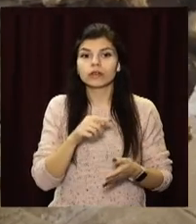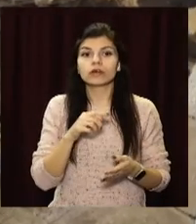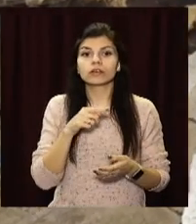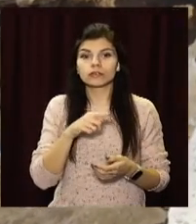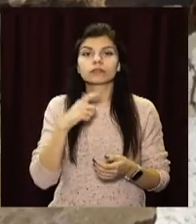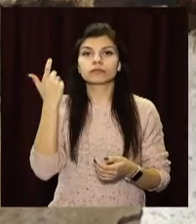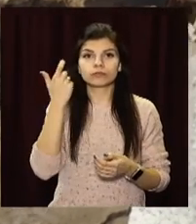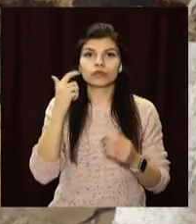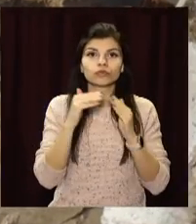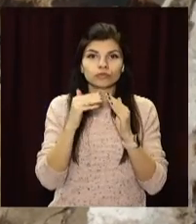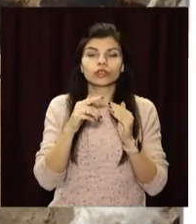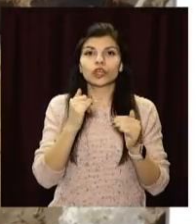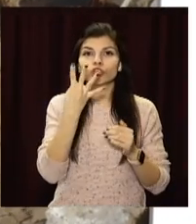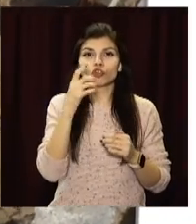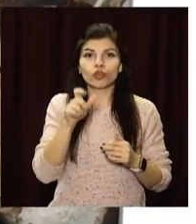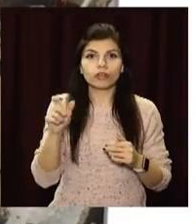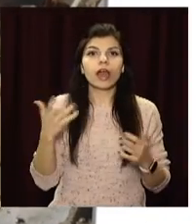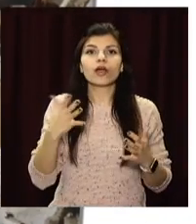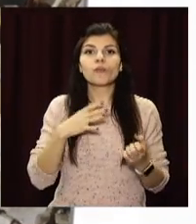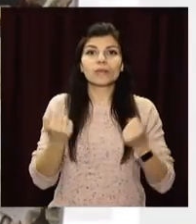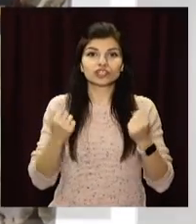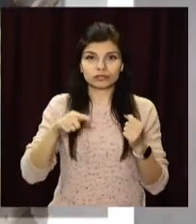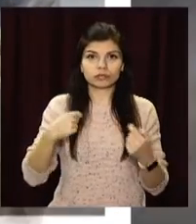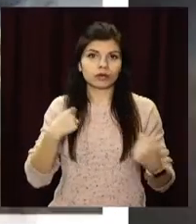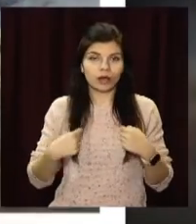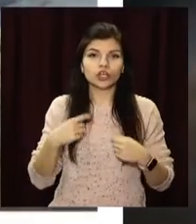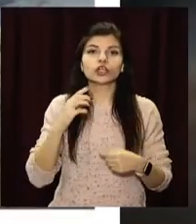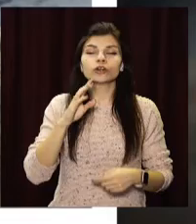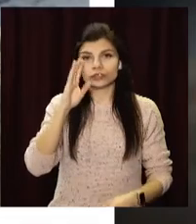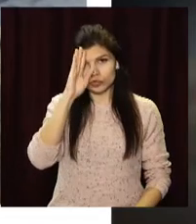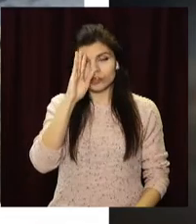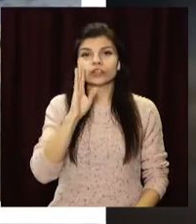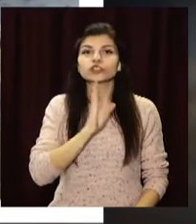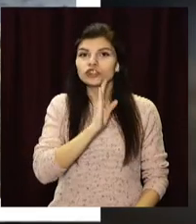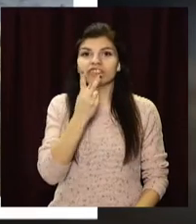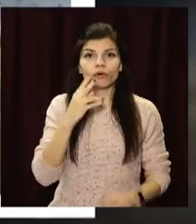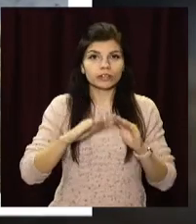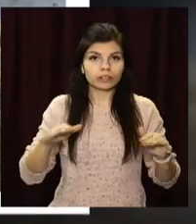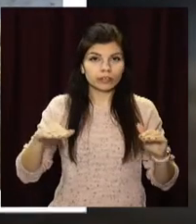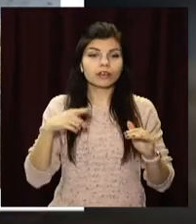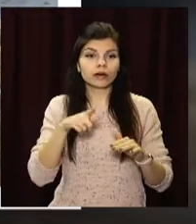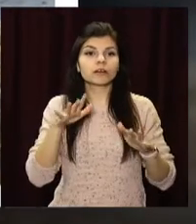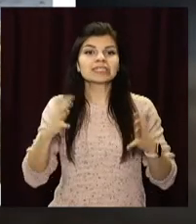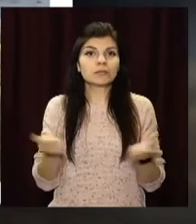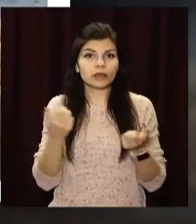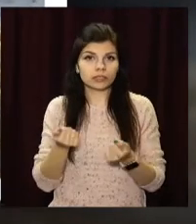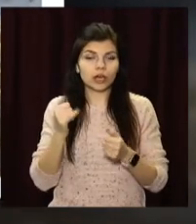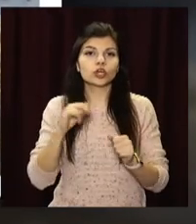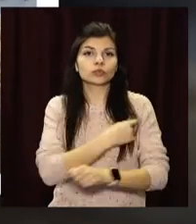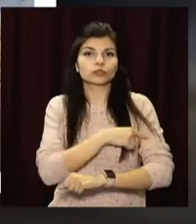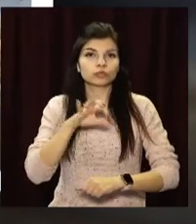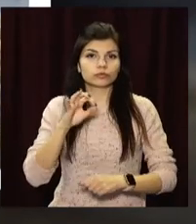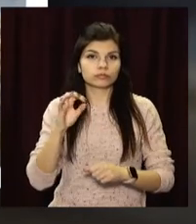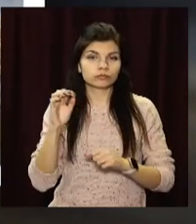постраждала господарка дому та четверо людей, що їхали в салоні – чоловік, жінка та двоє дітей. На місце події прибули рятувальники та швидка.